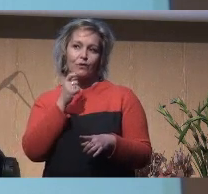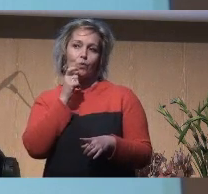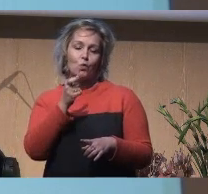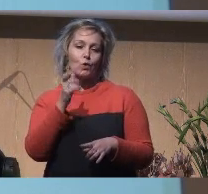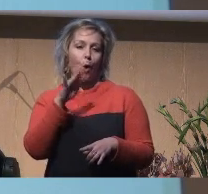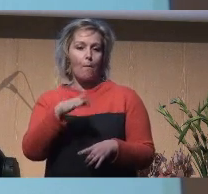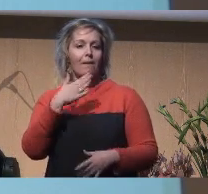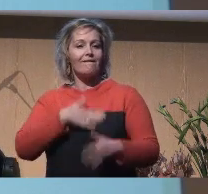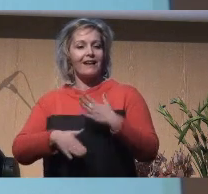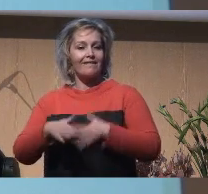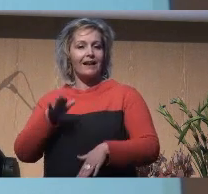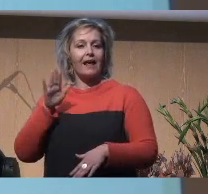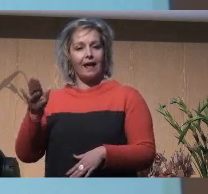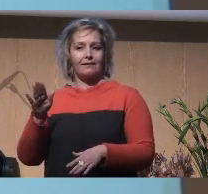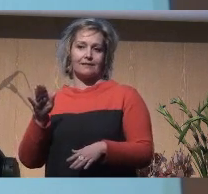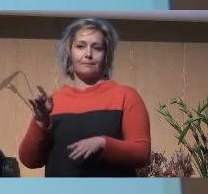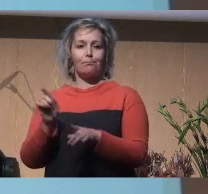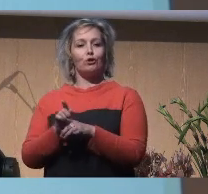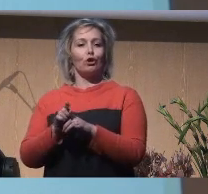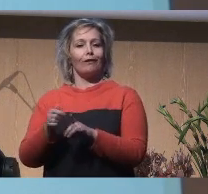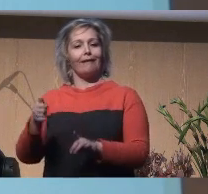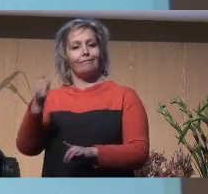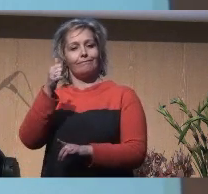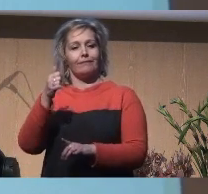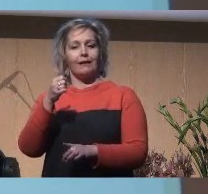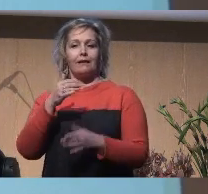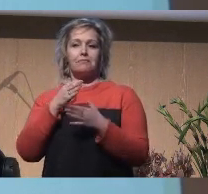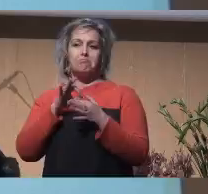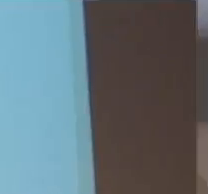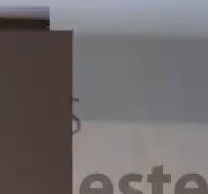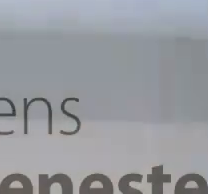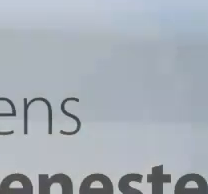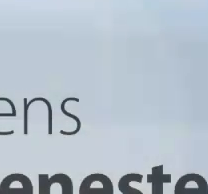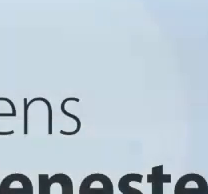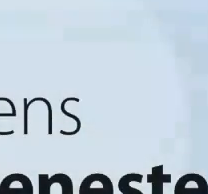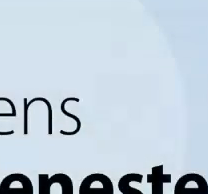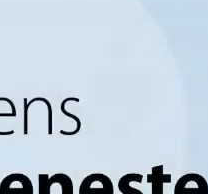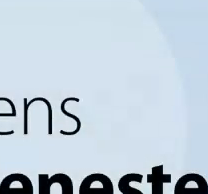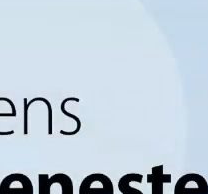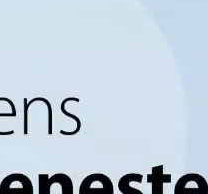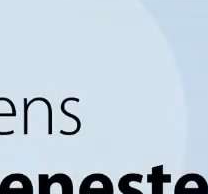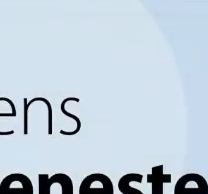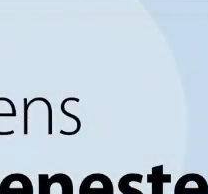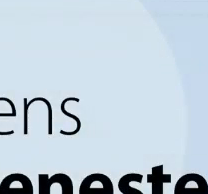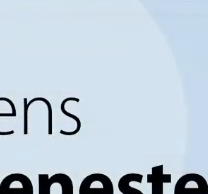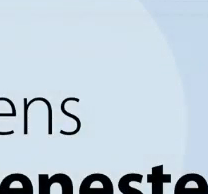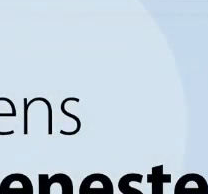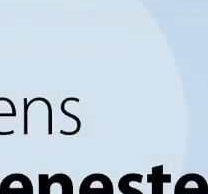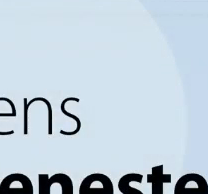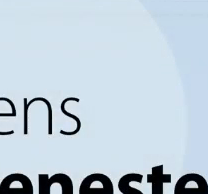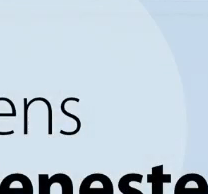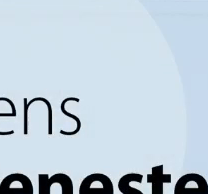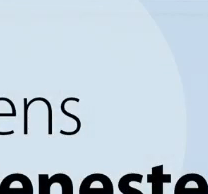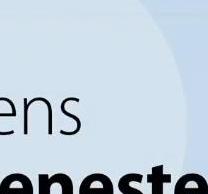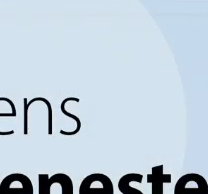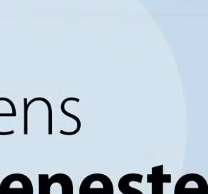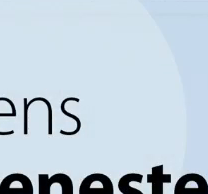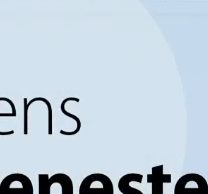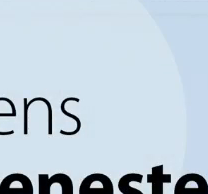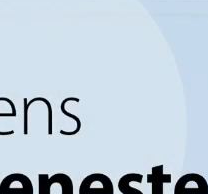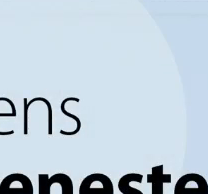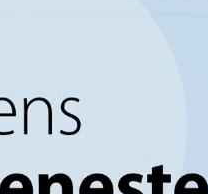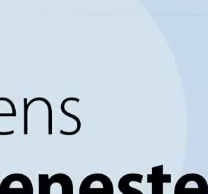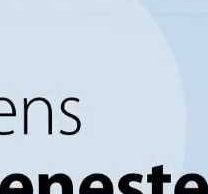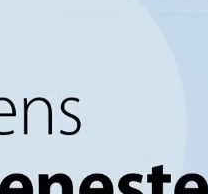om frivillighetens betydning i Helse-Norge under det perspektivet som denne konferansen har hatt siden i går